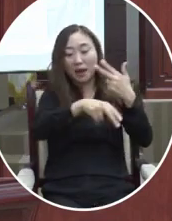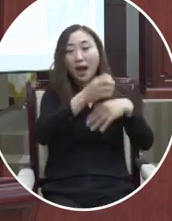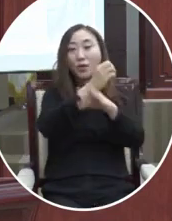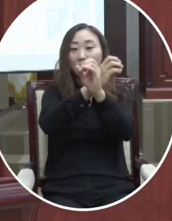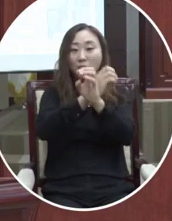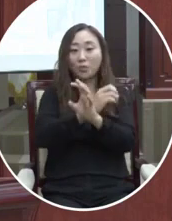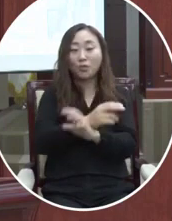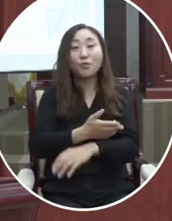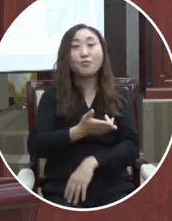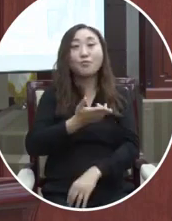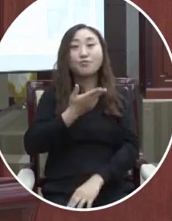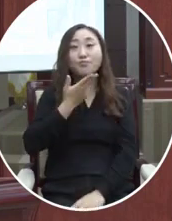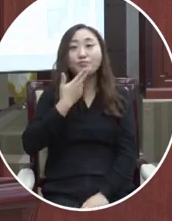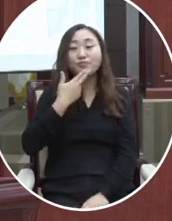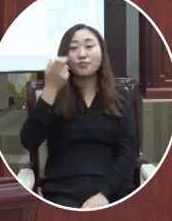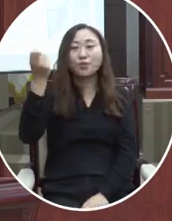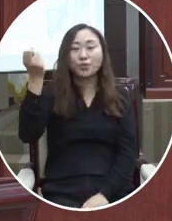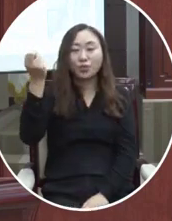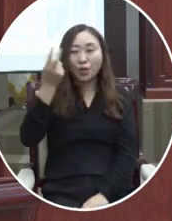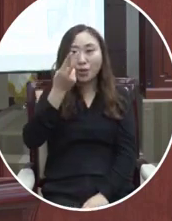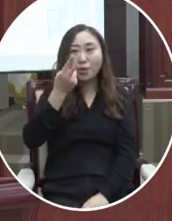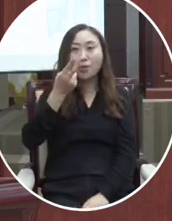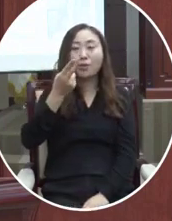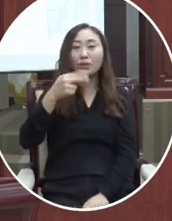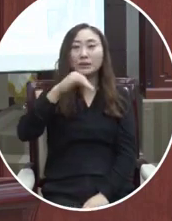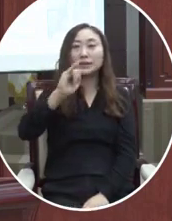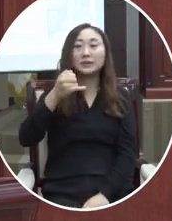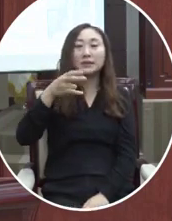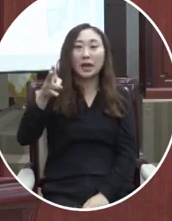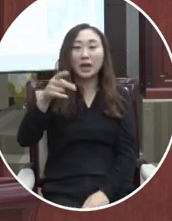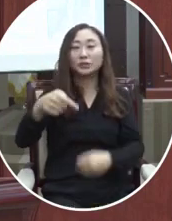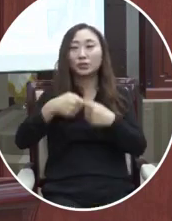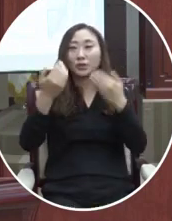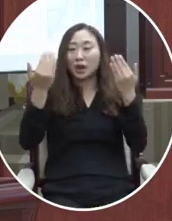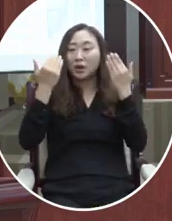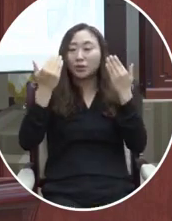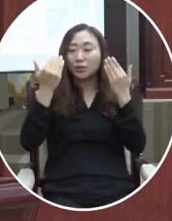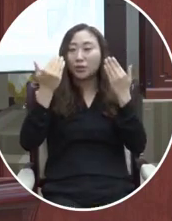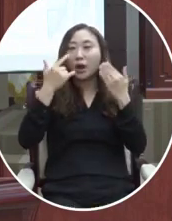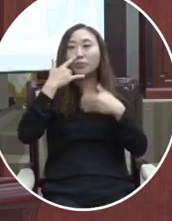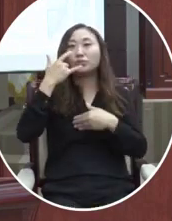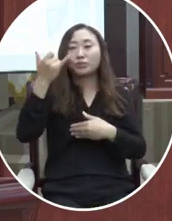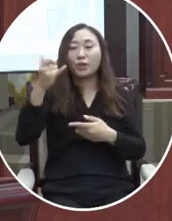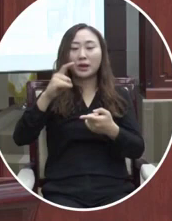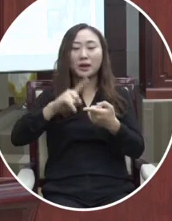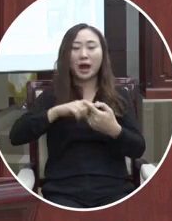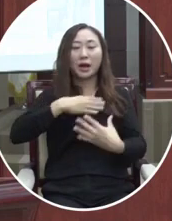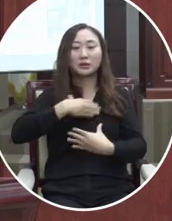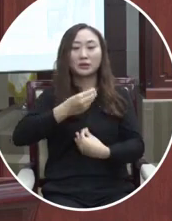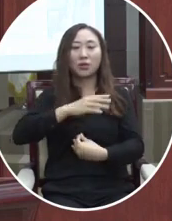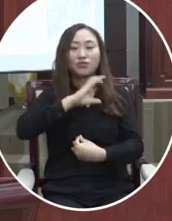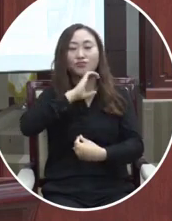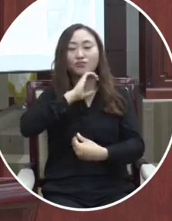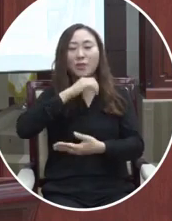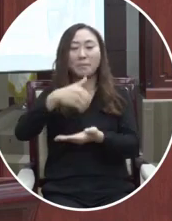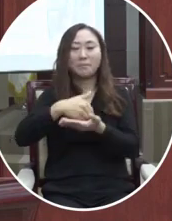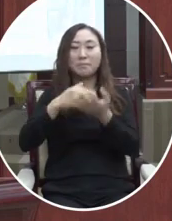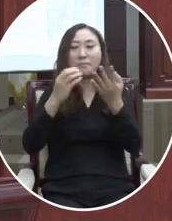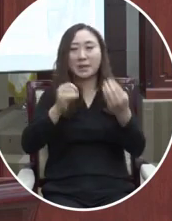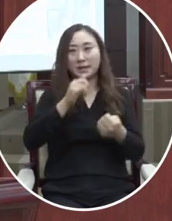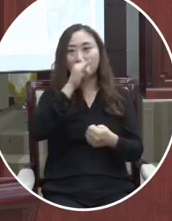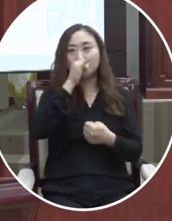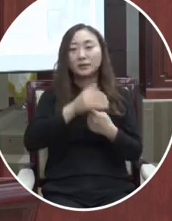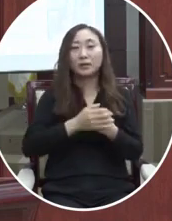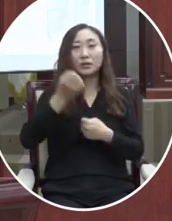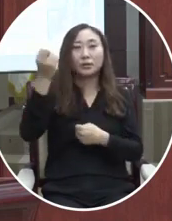신호기가 없고 신계초등학교 학부모 및 지역 주민들의 안전에 대한 민원이 지속적으로 발생하고